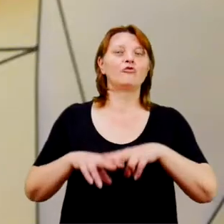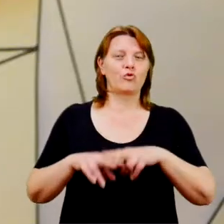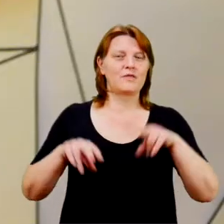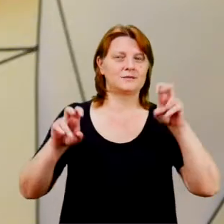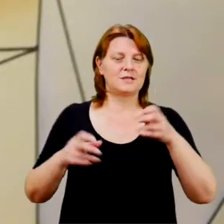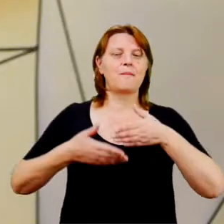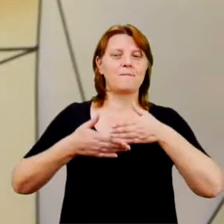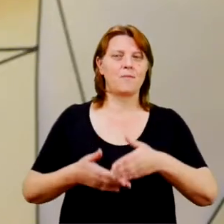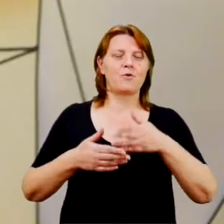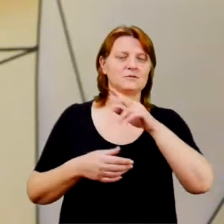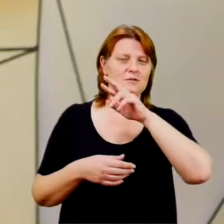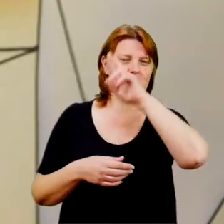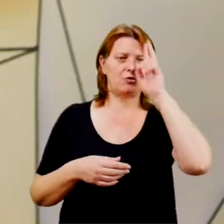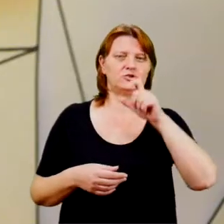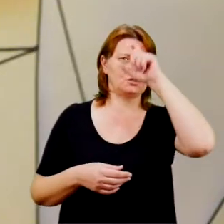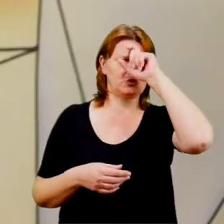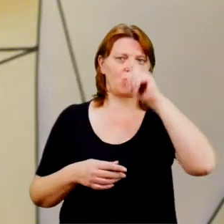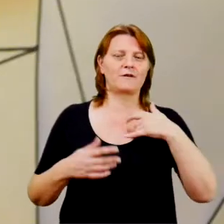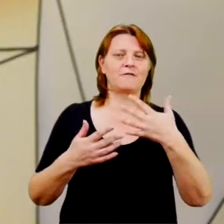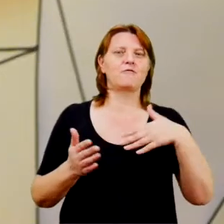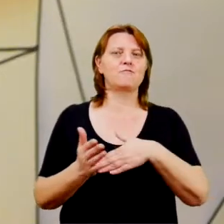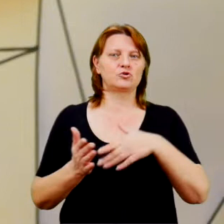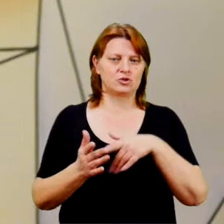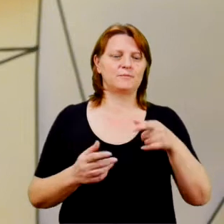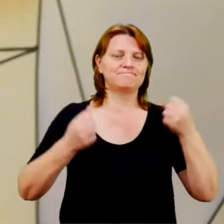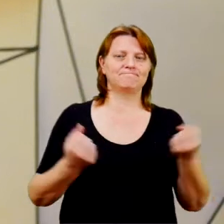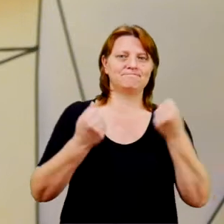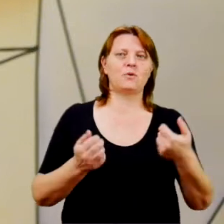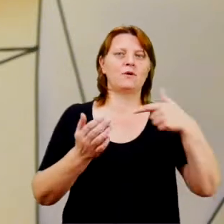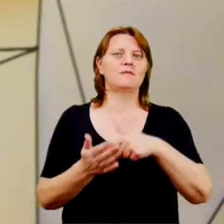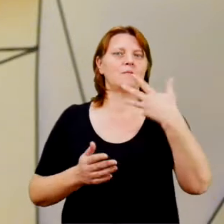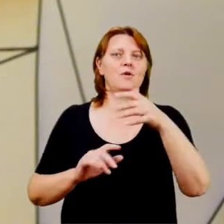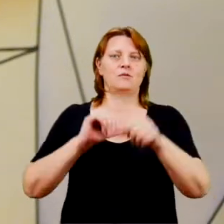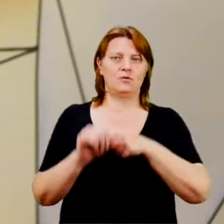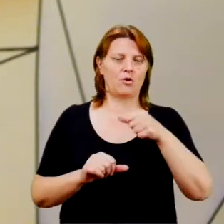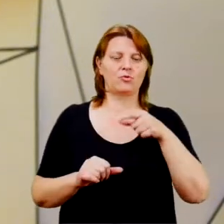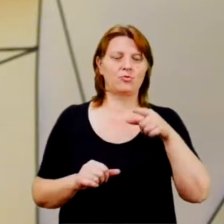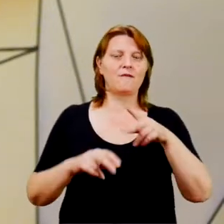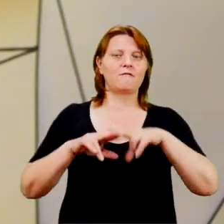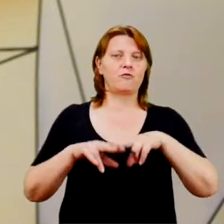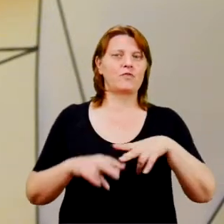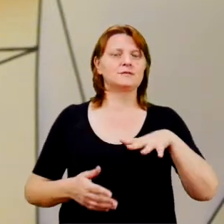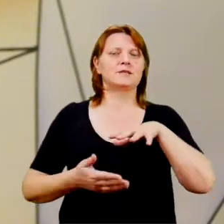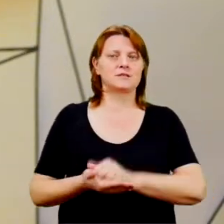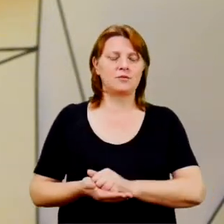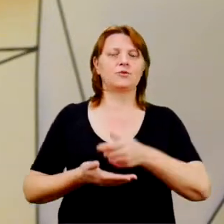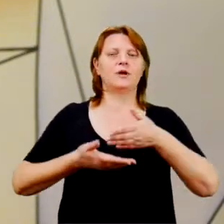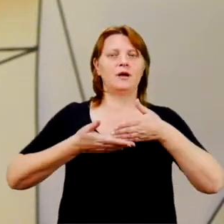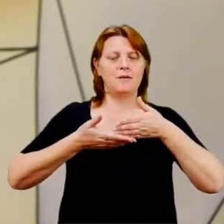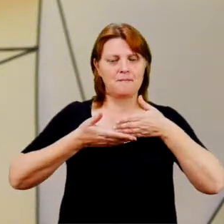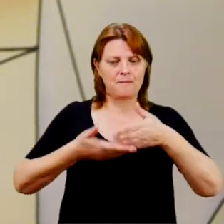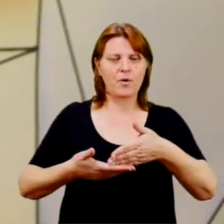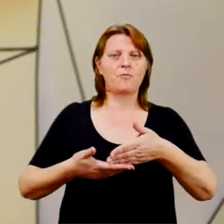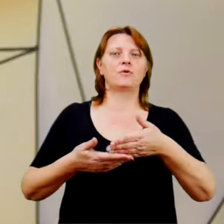Fundacja Pomocy Rodzinie Człowiek w Potrzebie działa od 2005 roku. Zajmuje się ogólnie